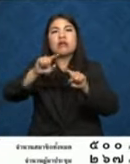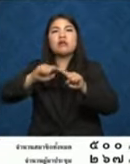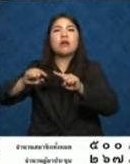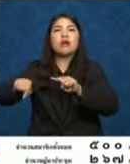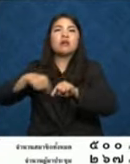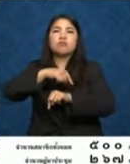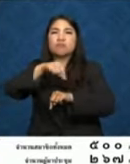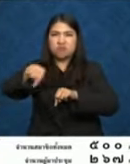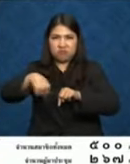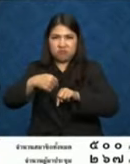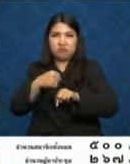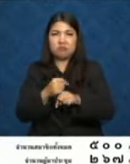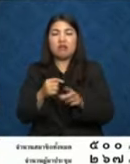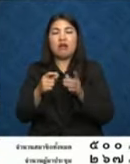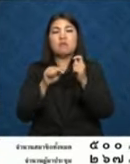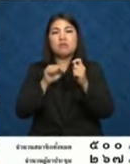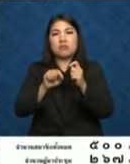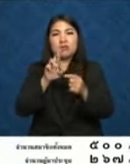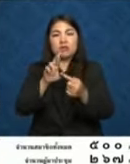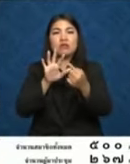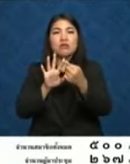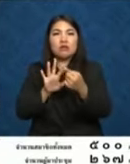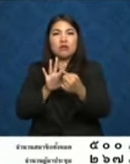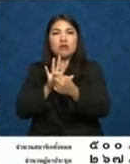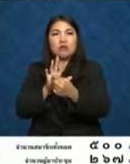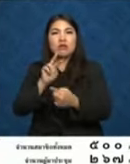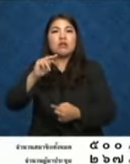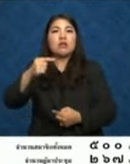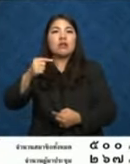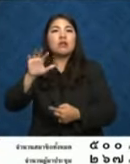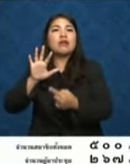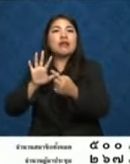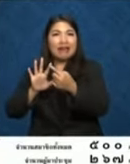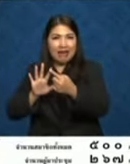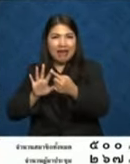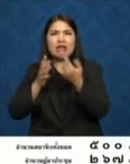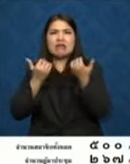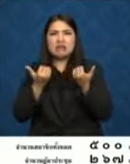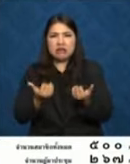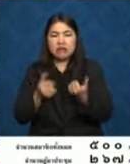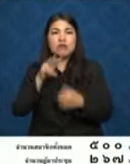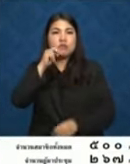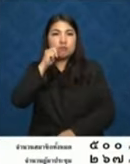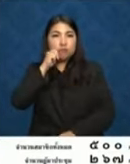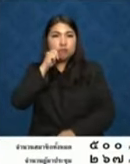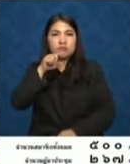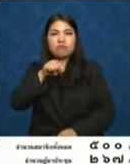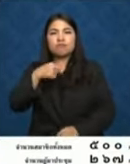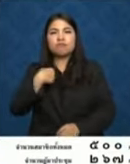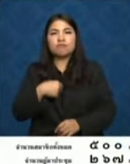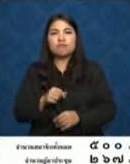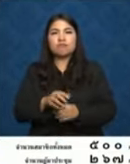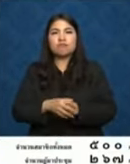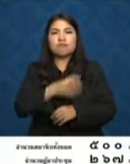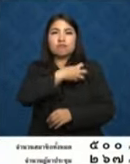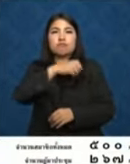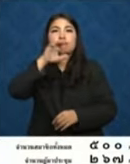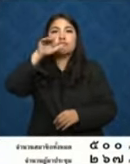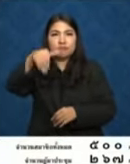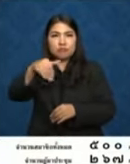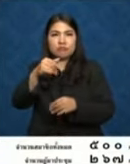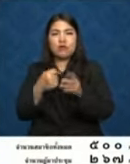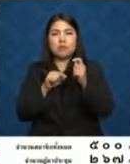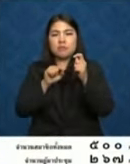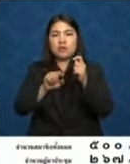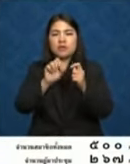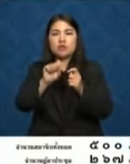ลิมอำเภอระแงะจังหวัดนราธิวาสครับเรื่องน้ำอีกเรื่องนึงนะครับเรื่องน้ำประปาที่เทศบาลตำบลสุขีรินทร์นะครับ